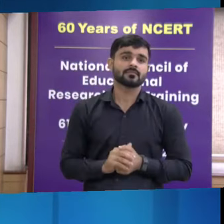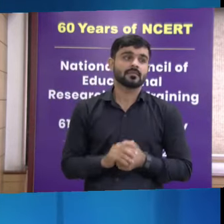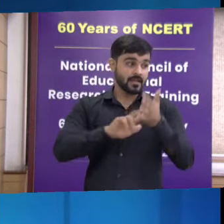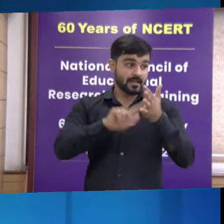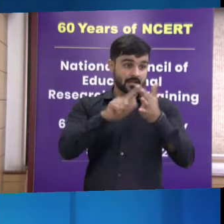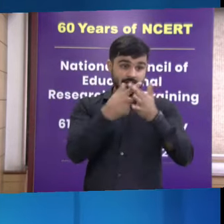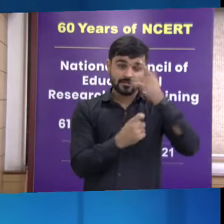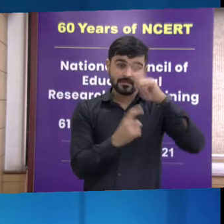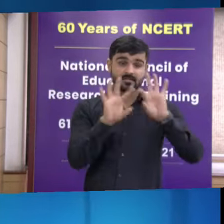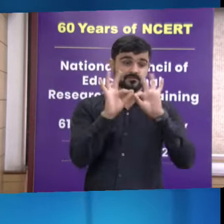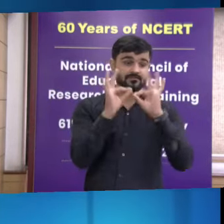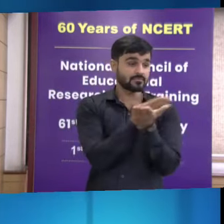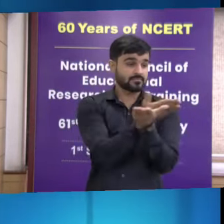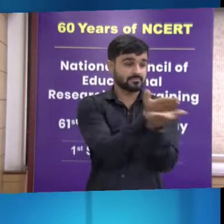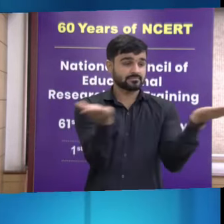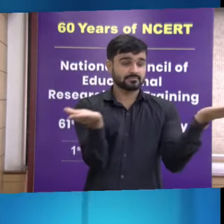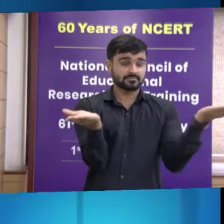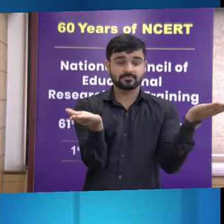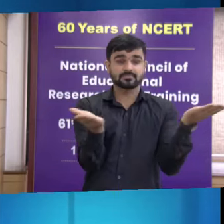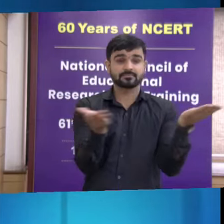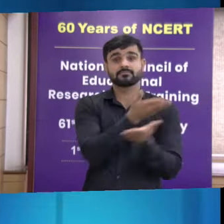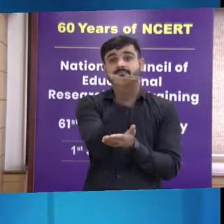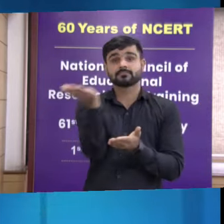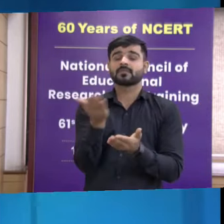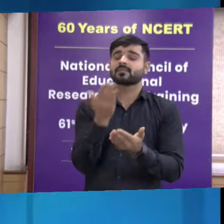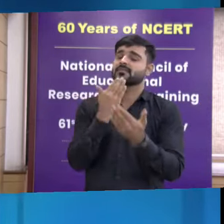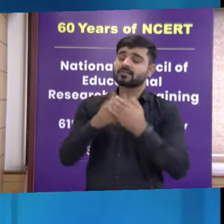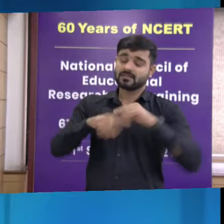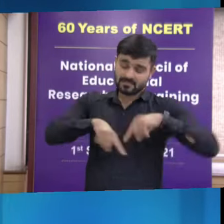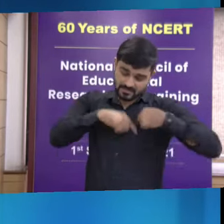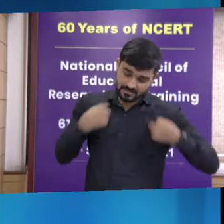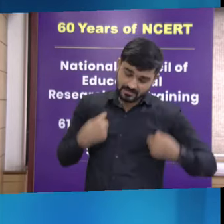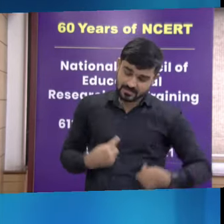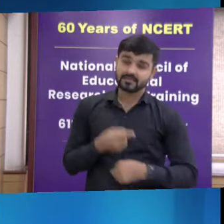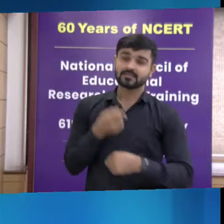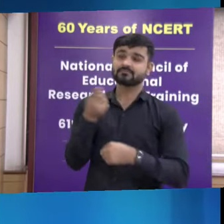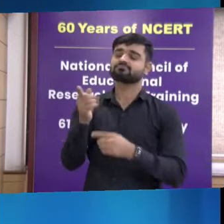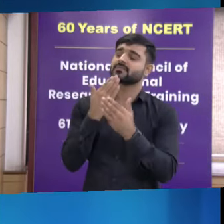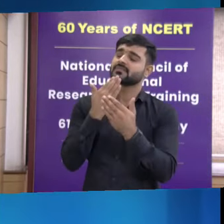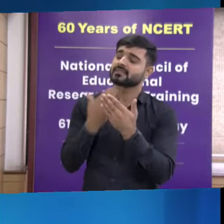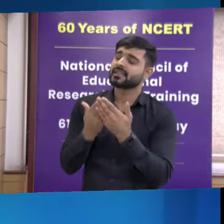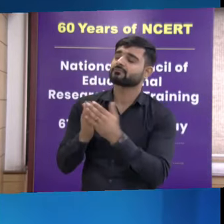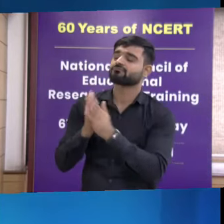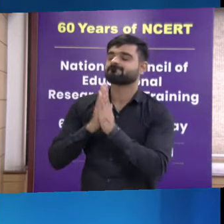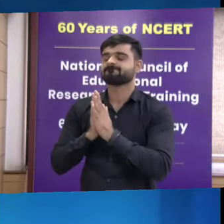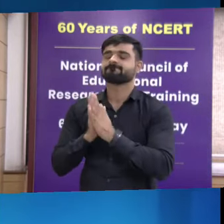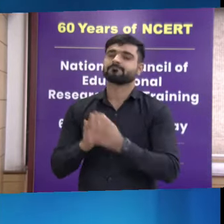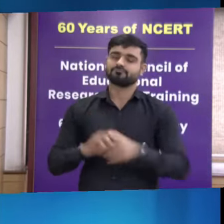एनसीईआरटी परिवार की तरफ से मैं उनका हृदय से आभार व्यक्त करता हूं।